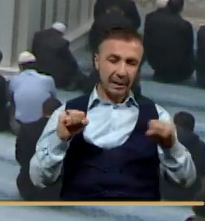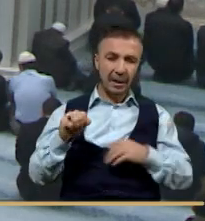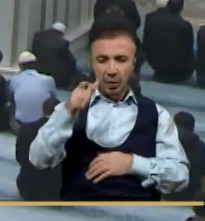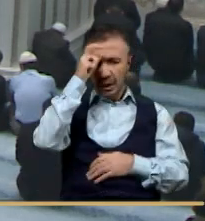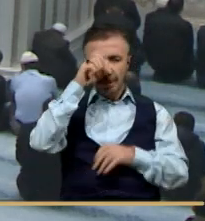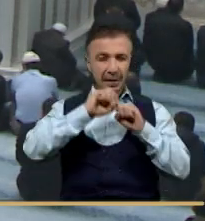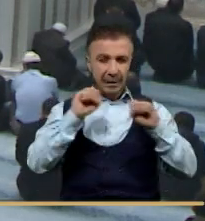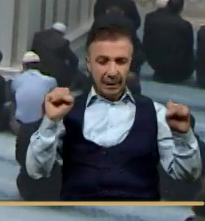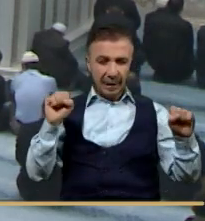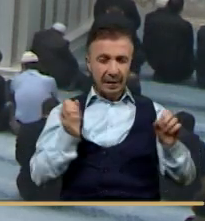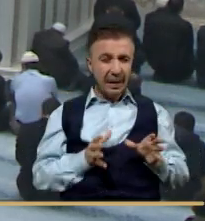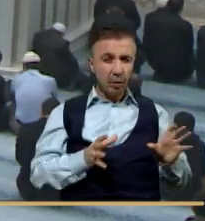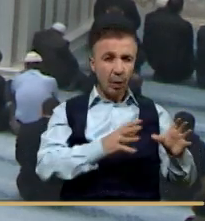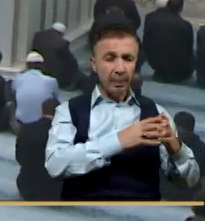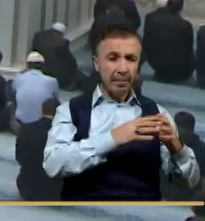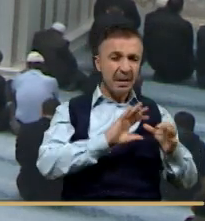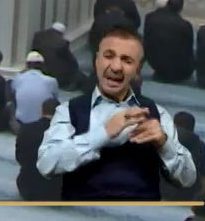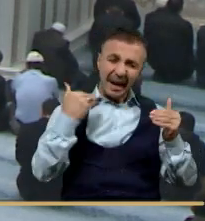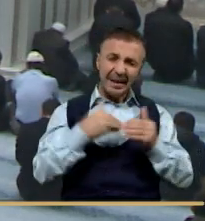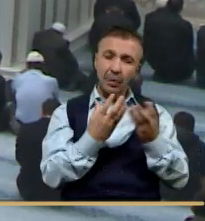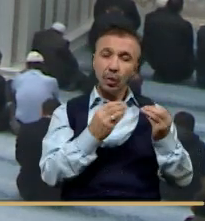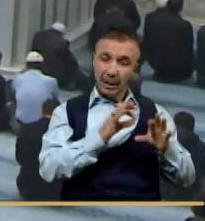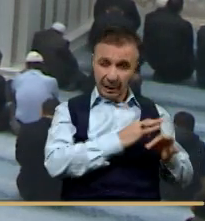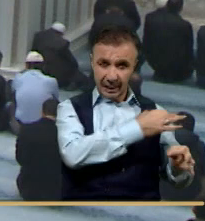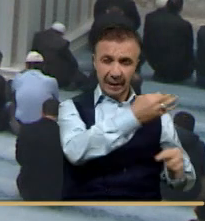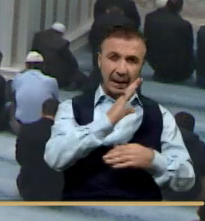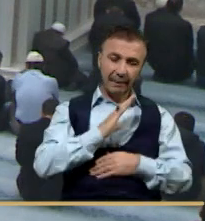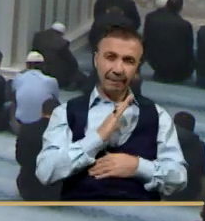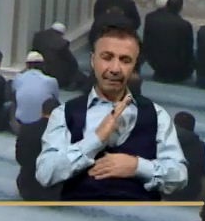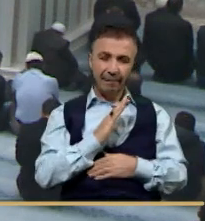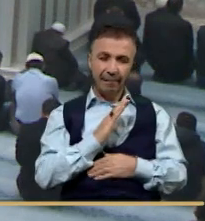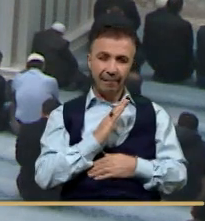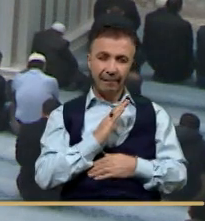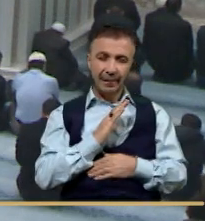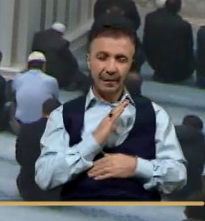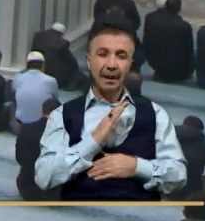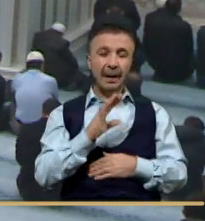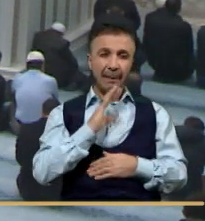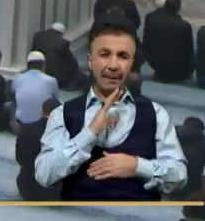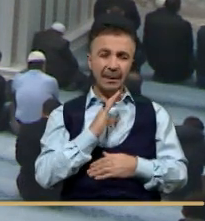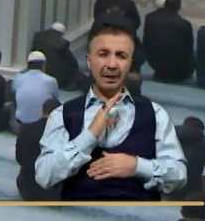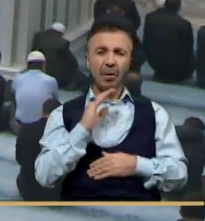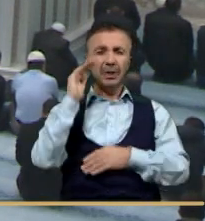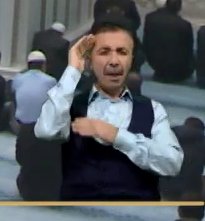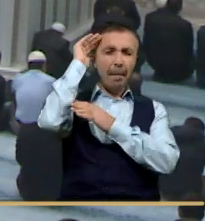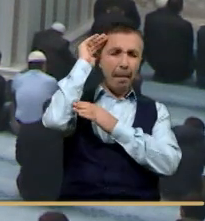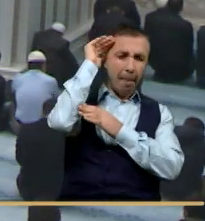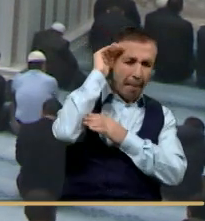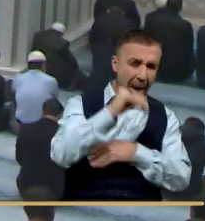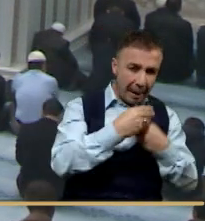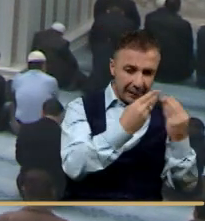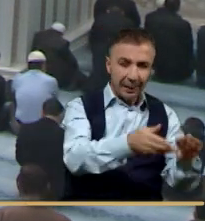ne kadar insanlar varsa onlara muvaffakiyetler verme, onları birbirine